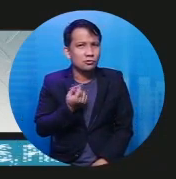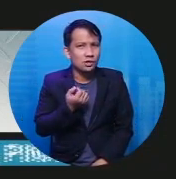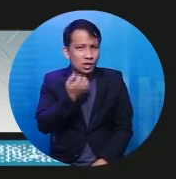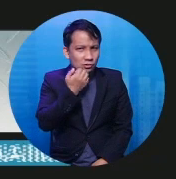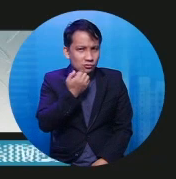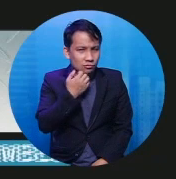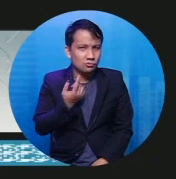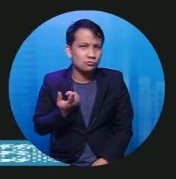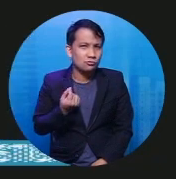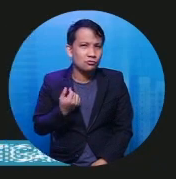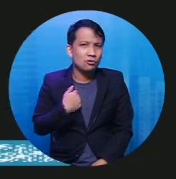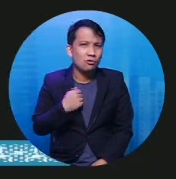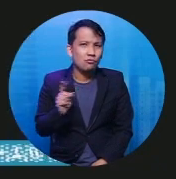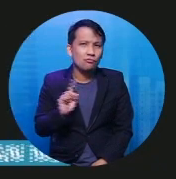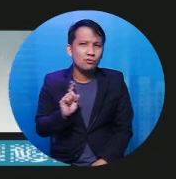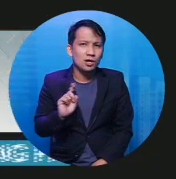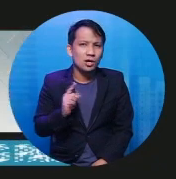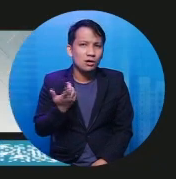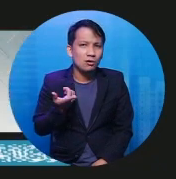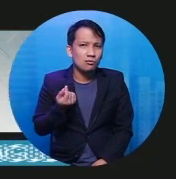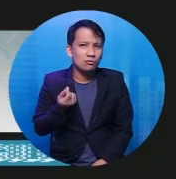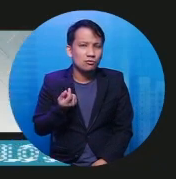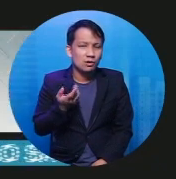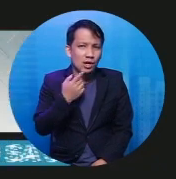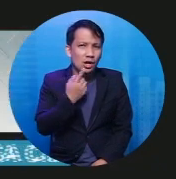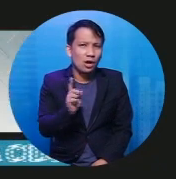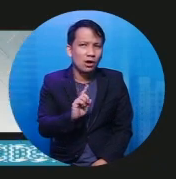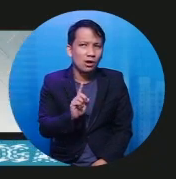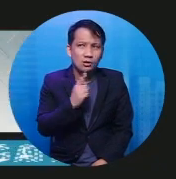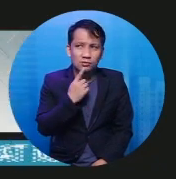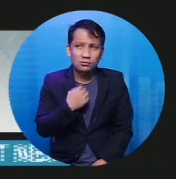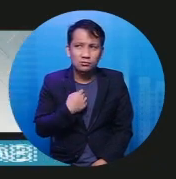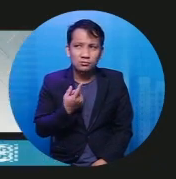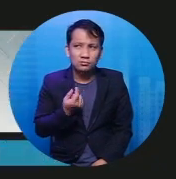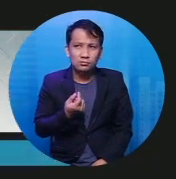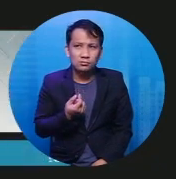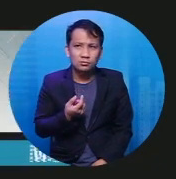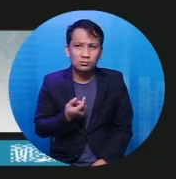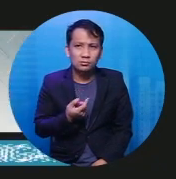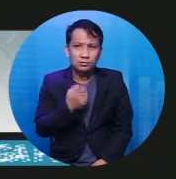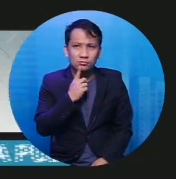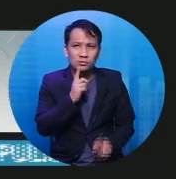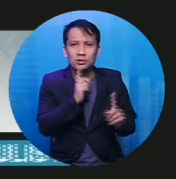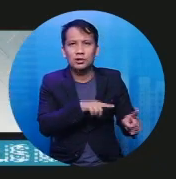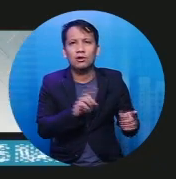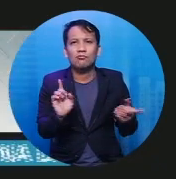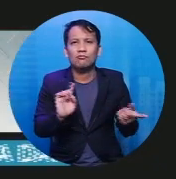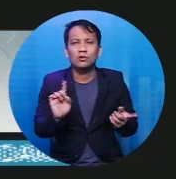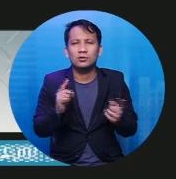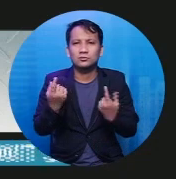ko? Ano bang nagawa ko sa'yo? Ano ba? Sagutin mo ako!